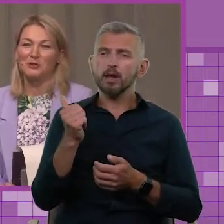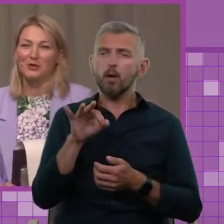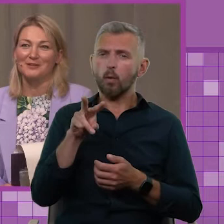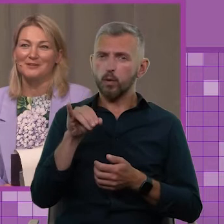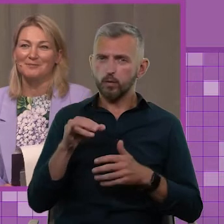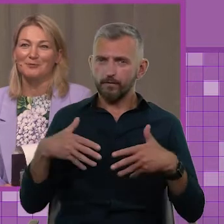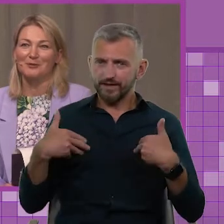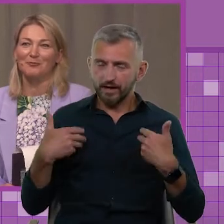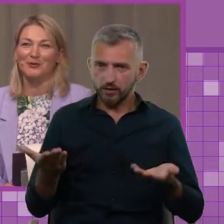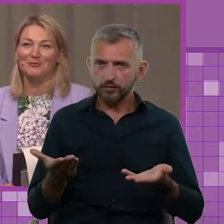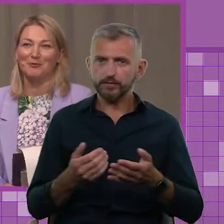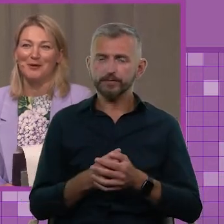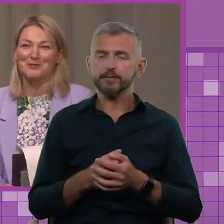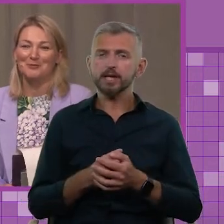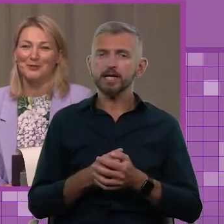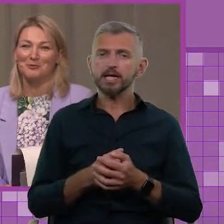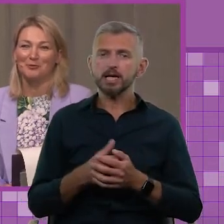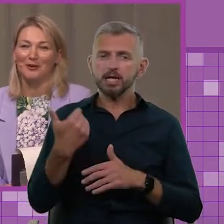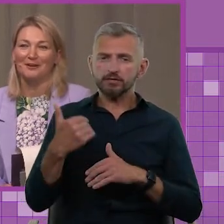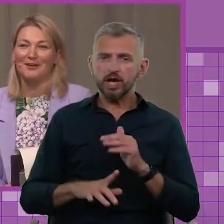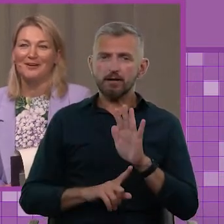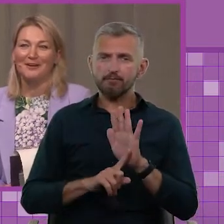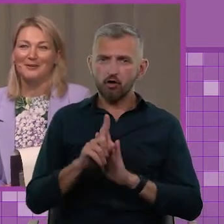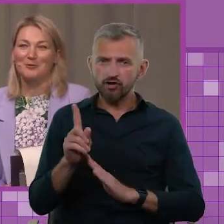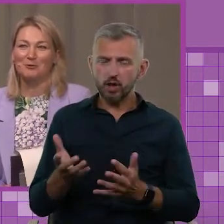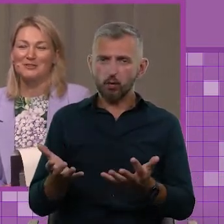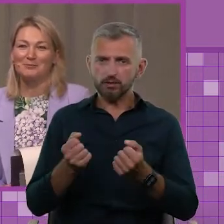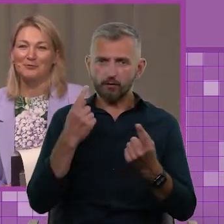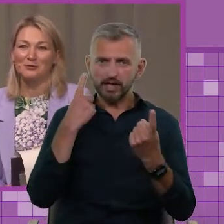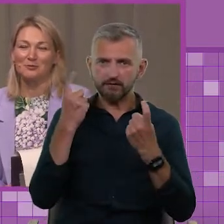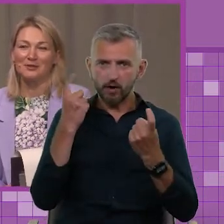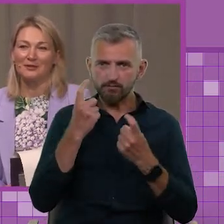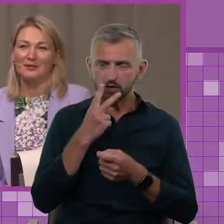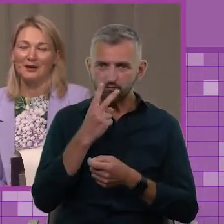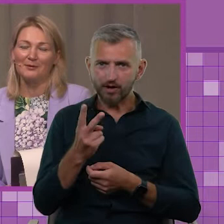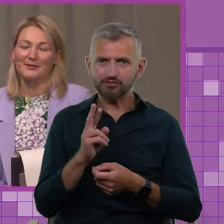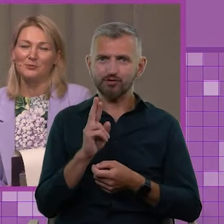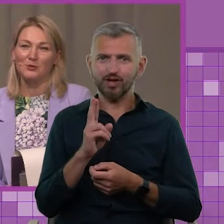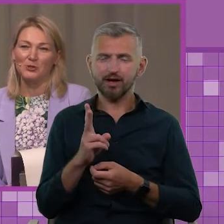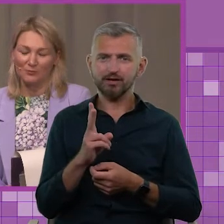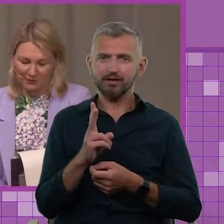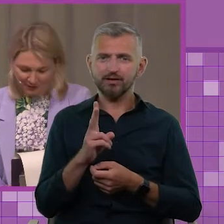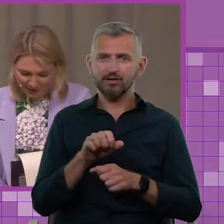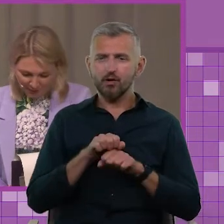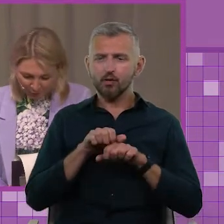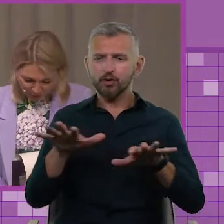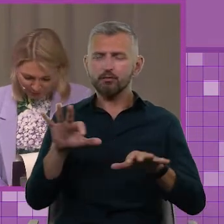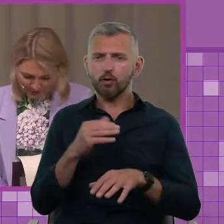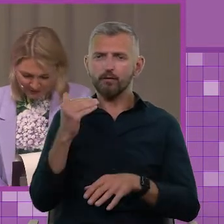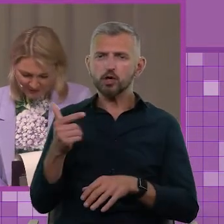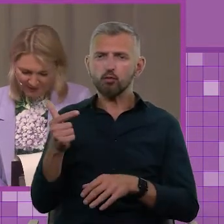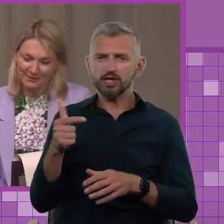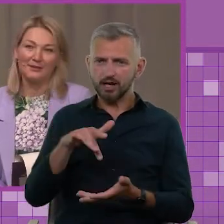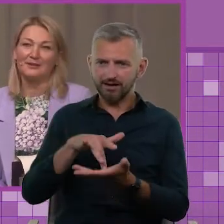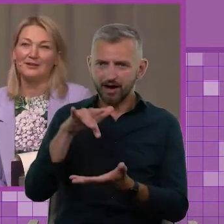вітаю. А, скажімо так, вже почали отримувати інформацію, бачимо, як розходиться про ваш гуманітарний хаб,